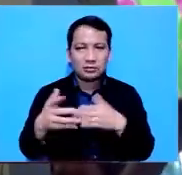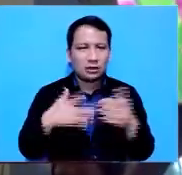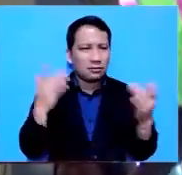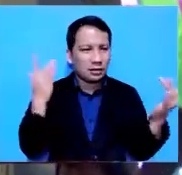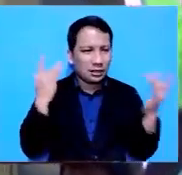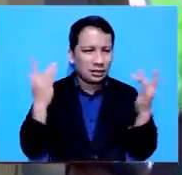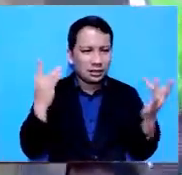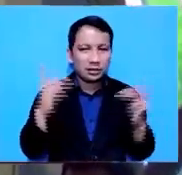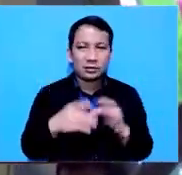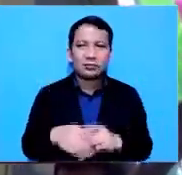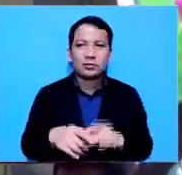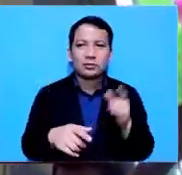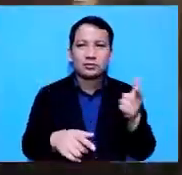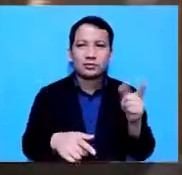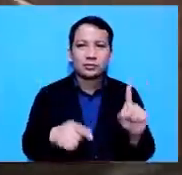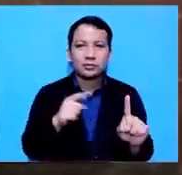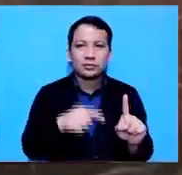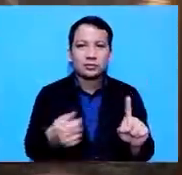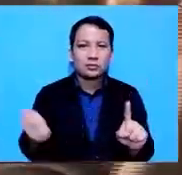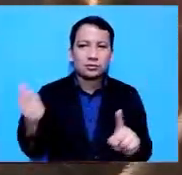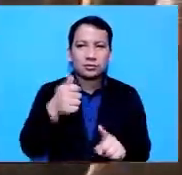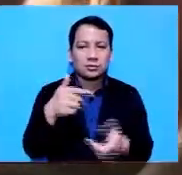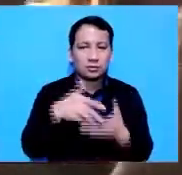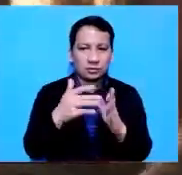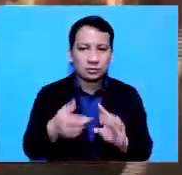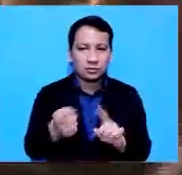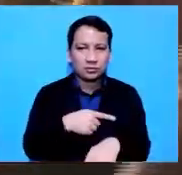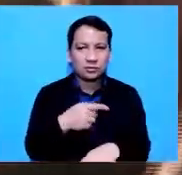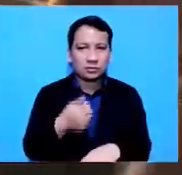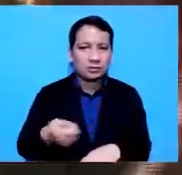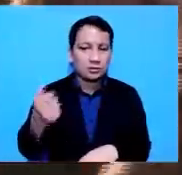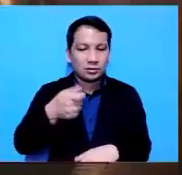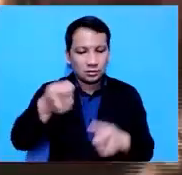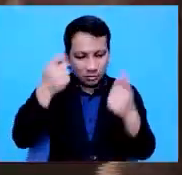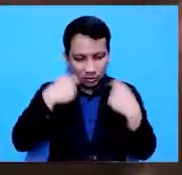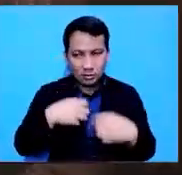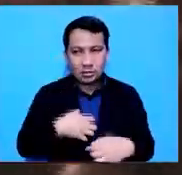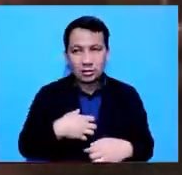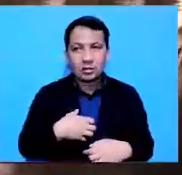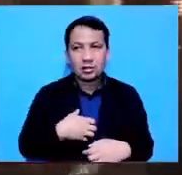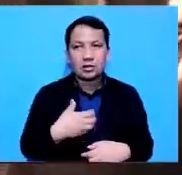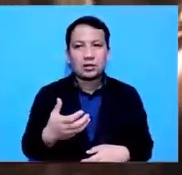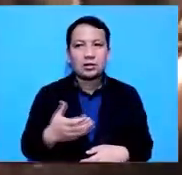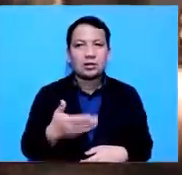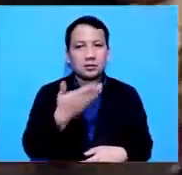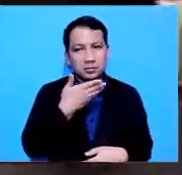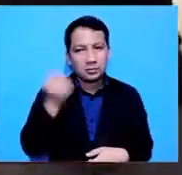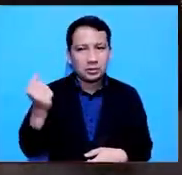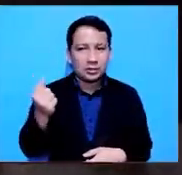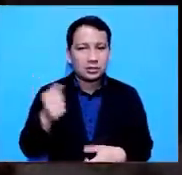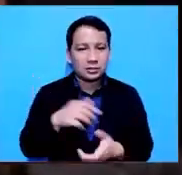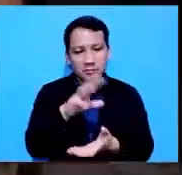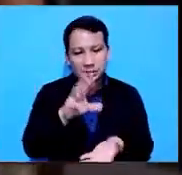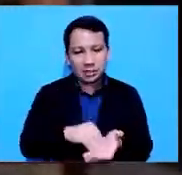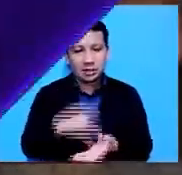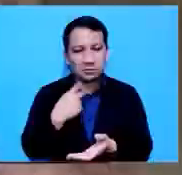Ang 21-year-old naman po na estudyante ang nag-uwi ng medalya para sa Best Imitator Crown.